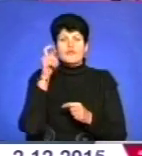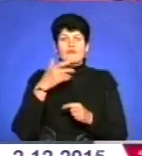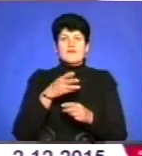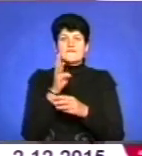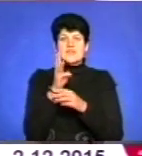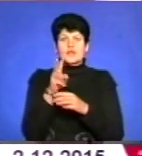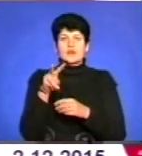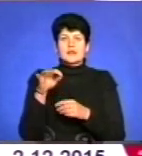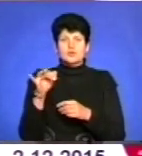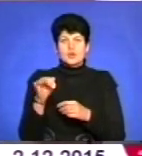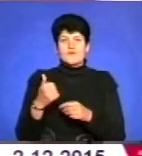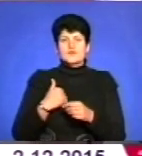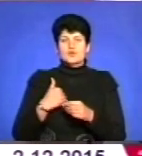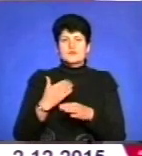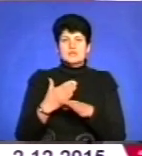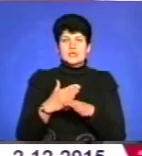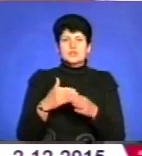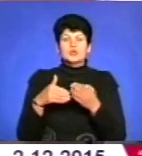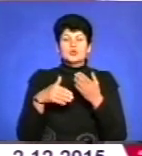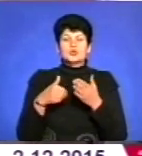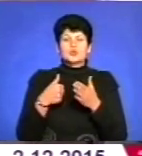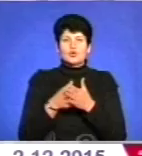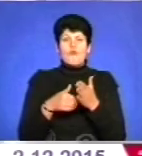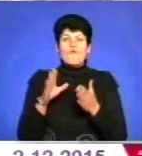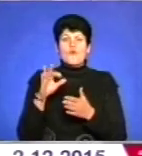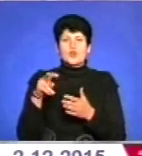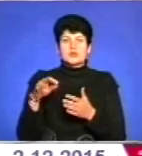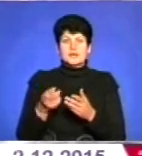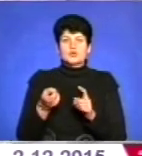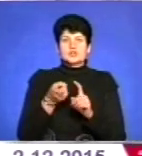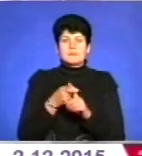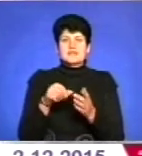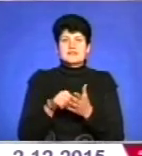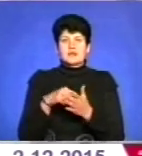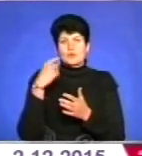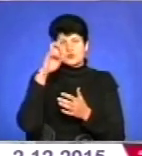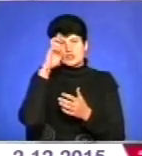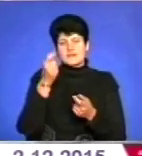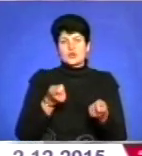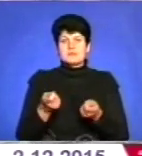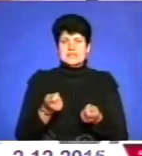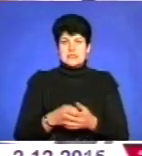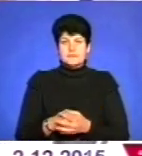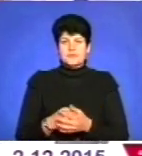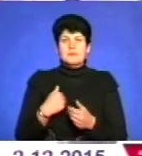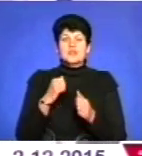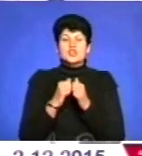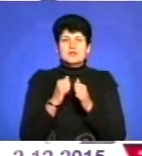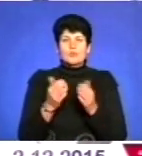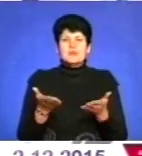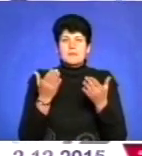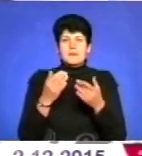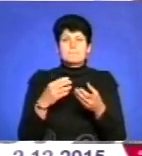у військових частинах. До волонтерів долучились і представники облдержадміністрації. Ми часто піднімаємо